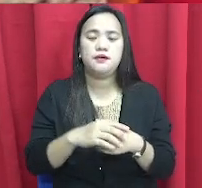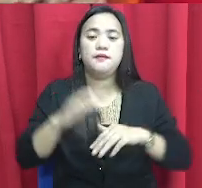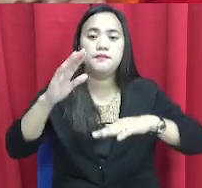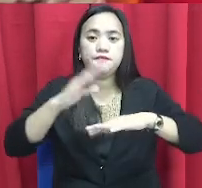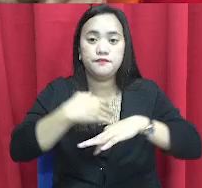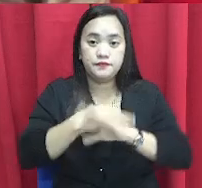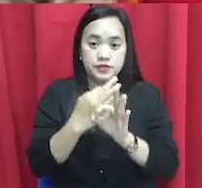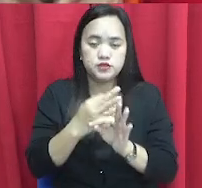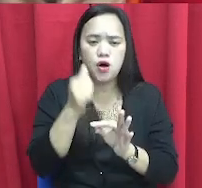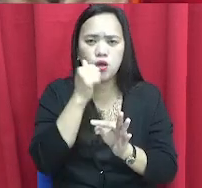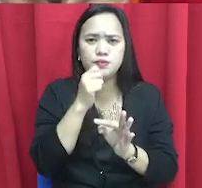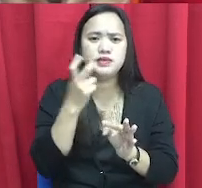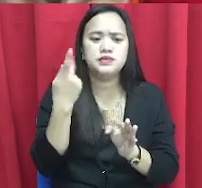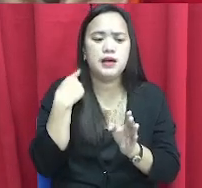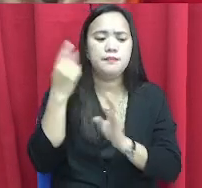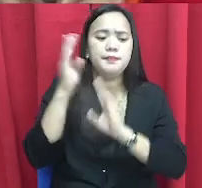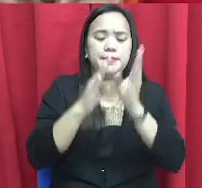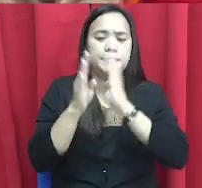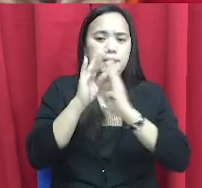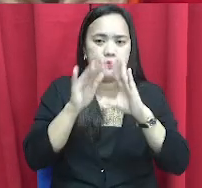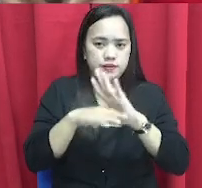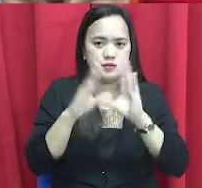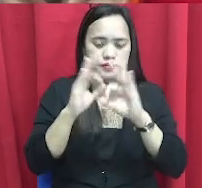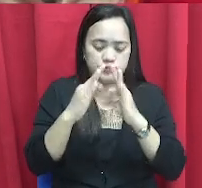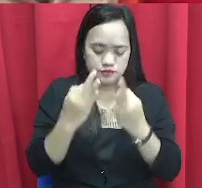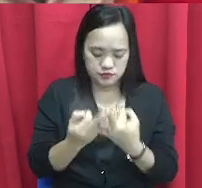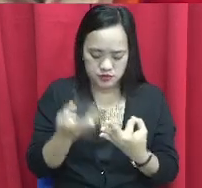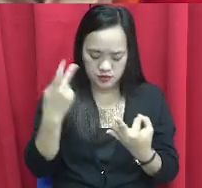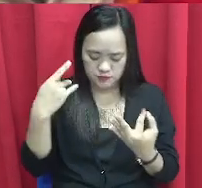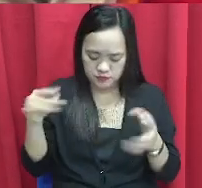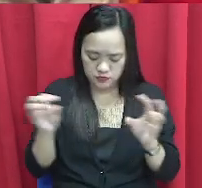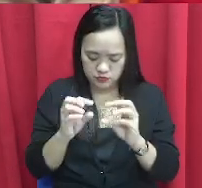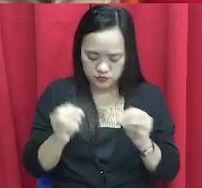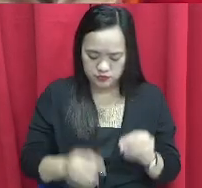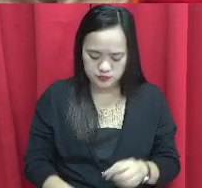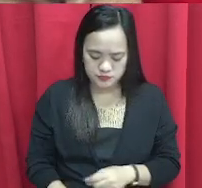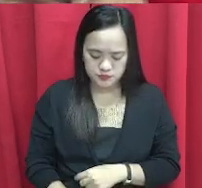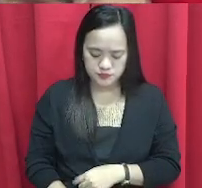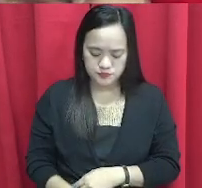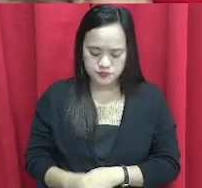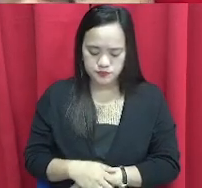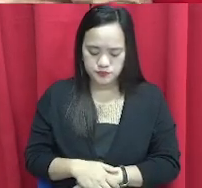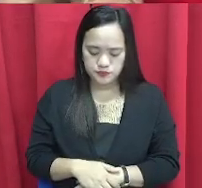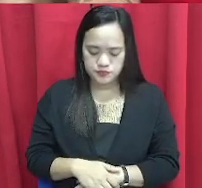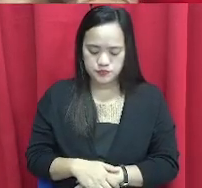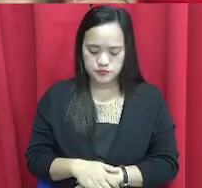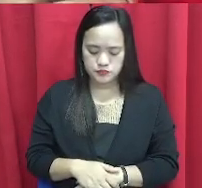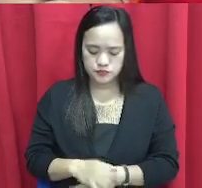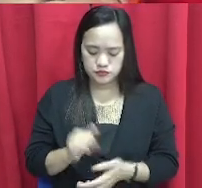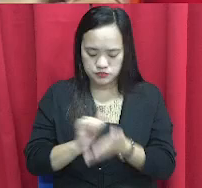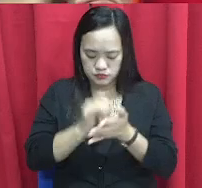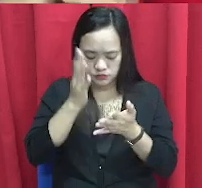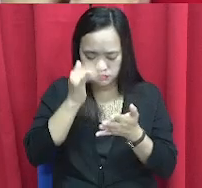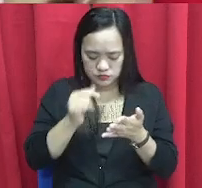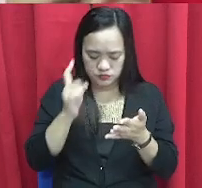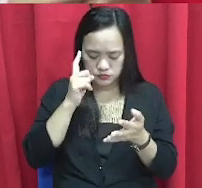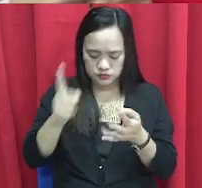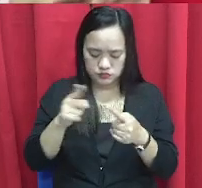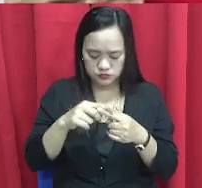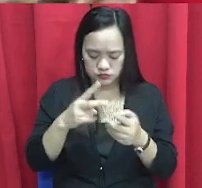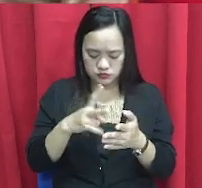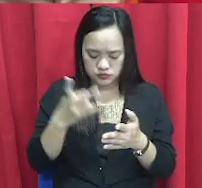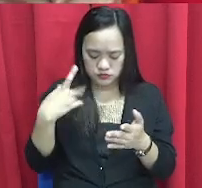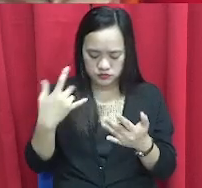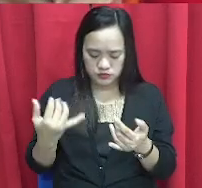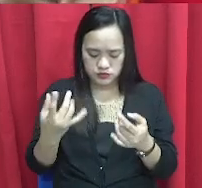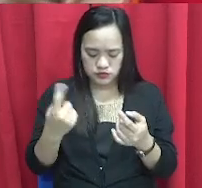kag Lagi po yang mayroon pong hindi pagkakaunawaan kaya nga dito makita po natin May mga ilang bagay po ako